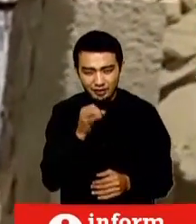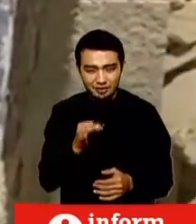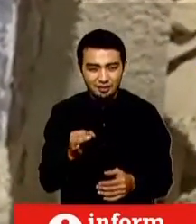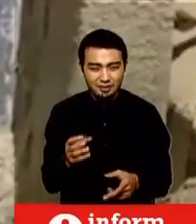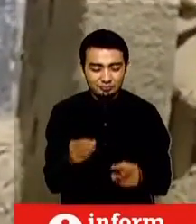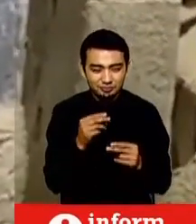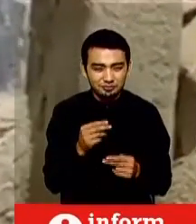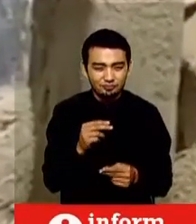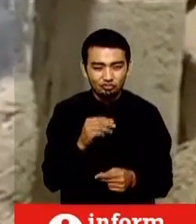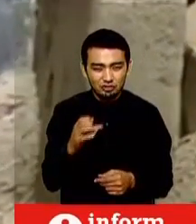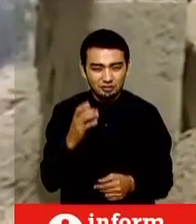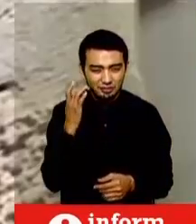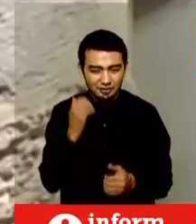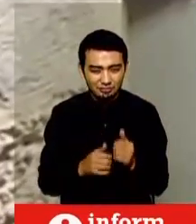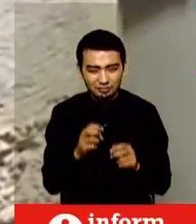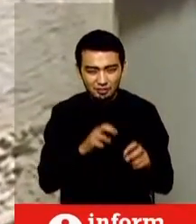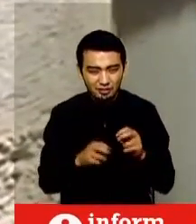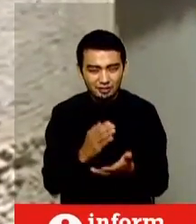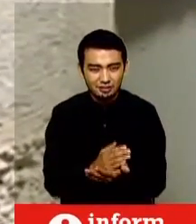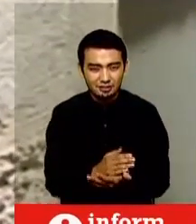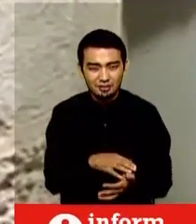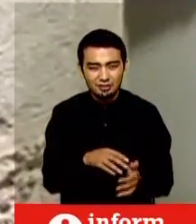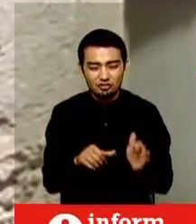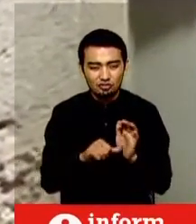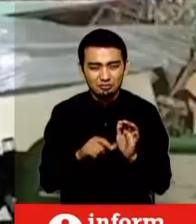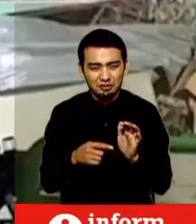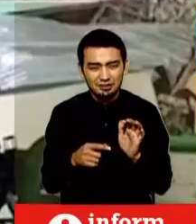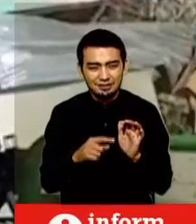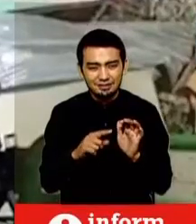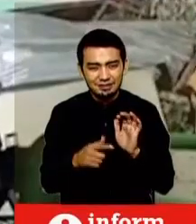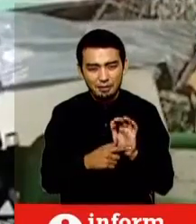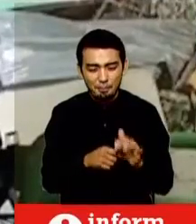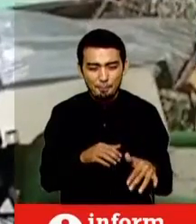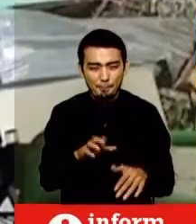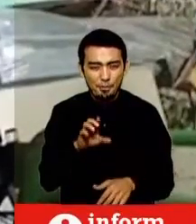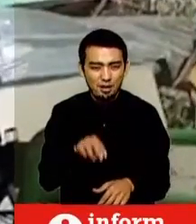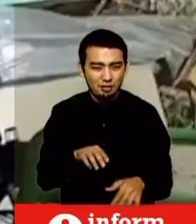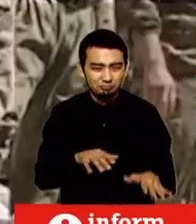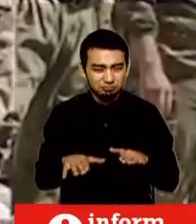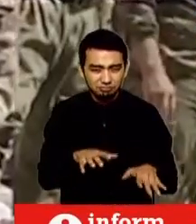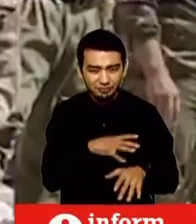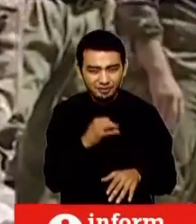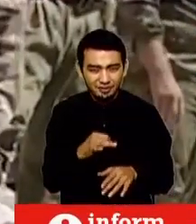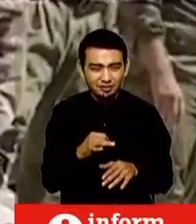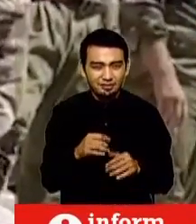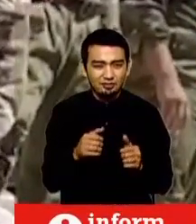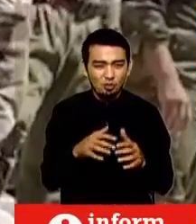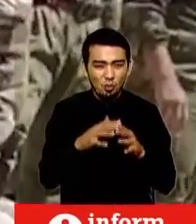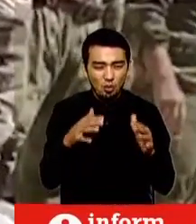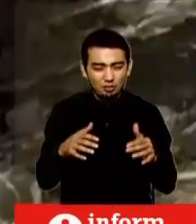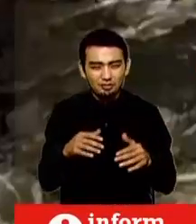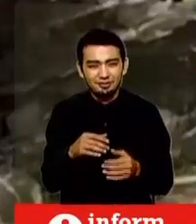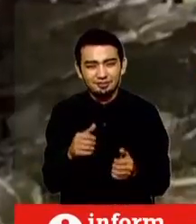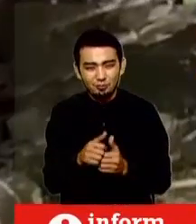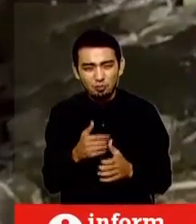тают. Землетрясение магнитудой 7 произошло в ночь на минувшую субботу. Однако до отдаленных горных деревень помощь до сих пор